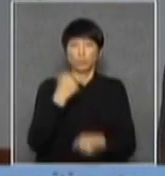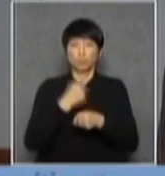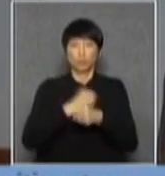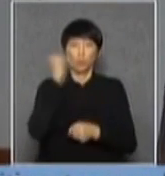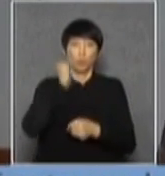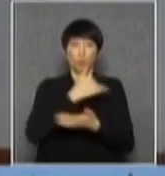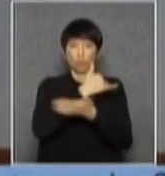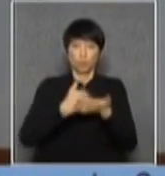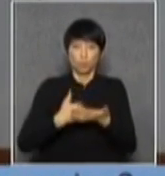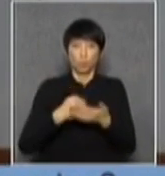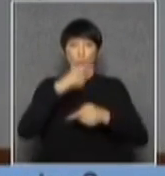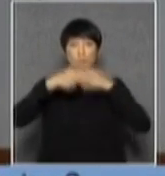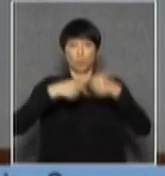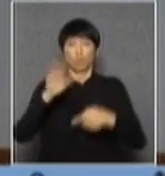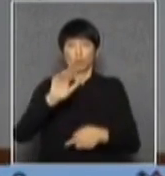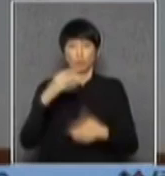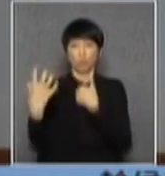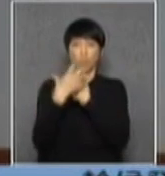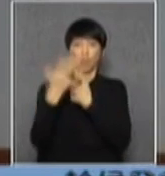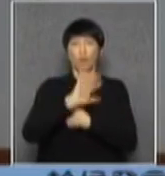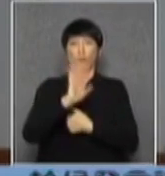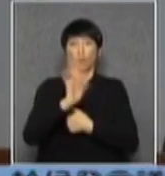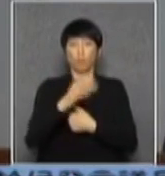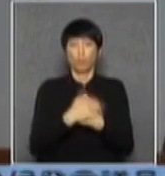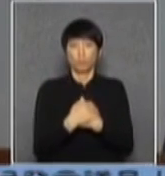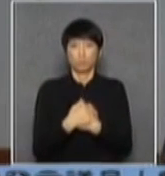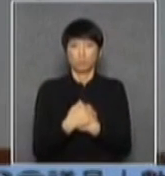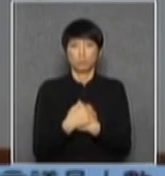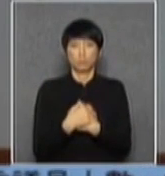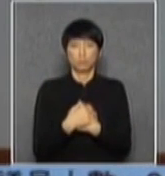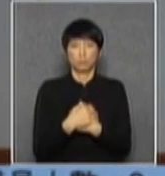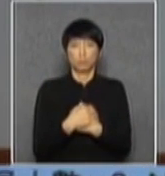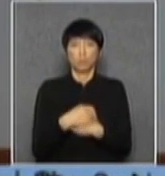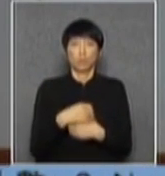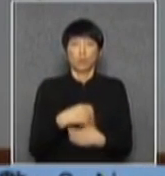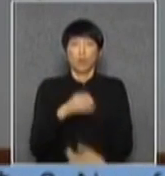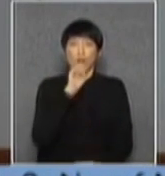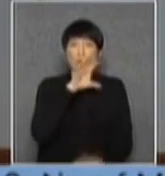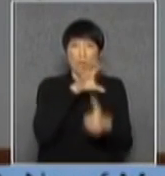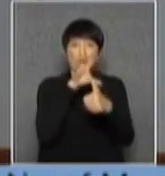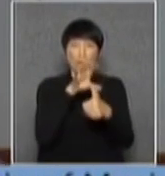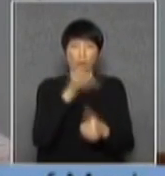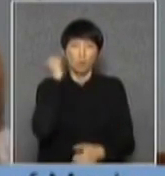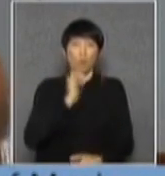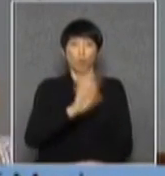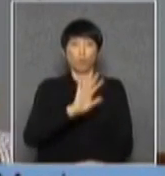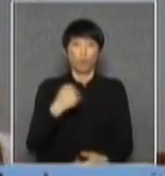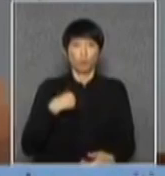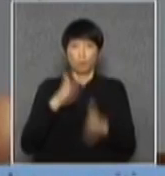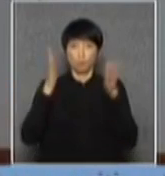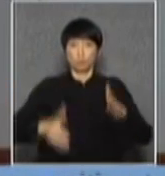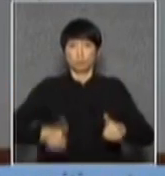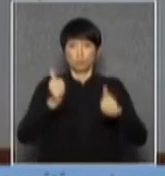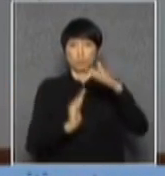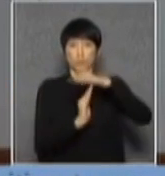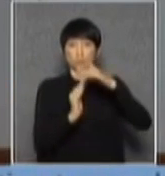嘅經，唔好再鬧我，唔好再侮辱老人家，唔好再侮辱自己嘅人格。主席，我正式宣布停止